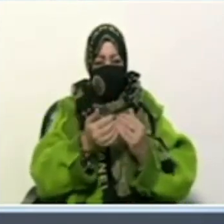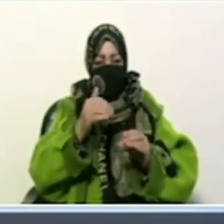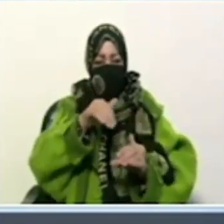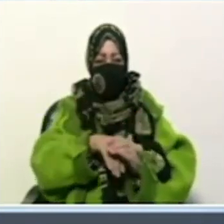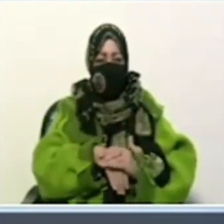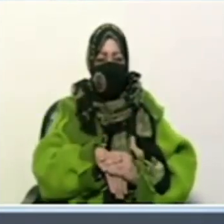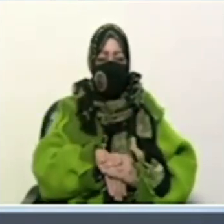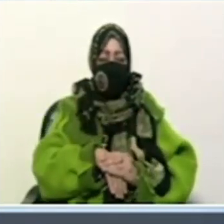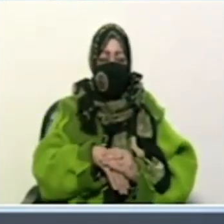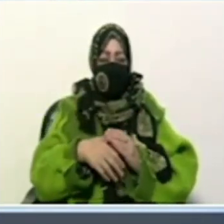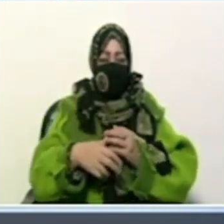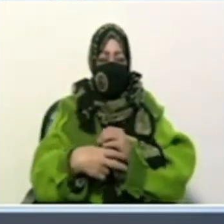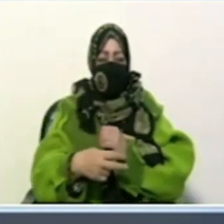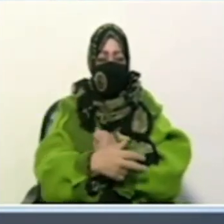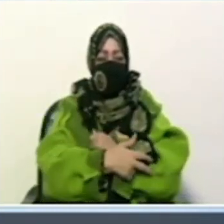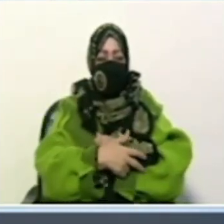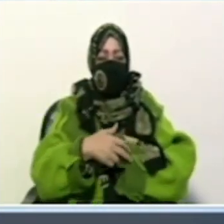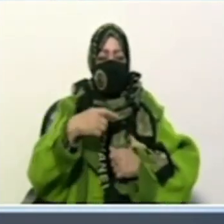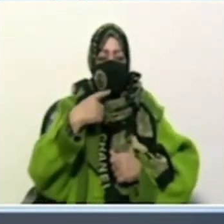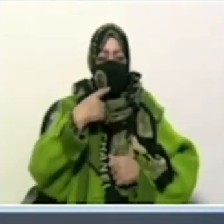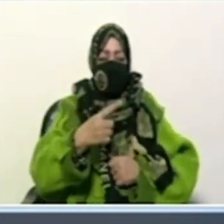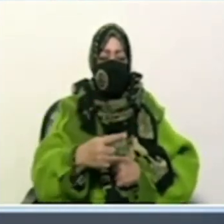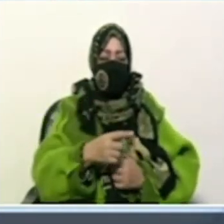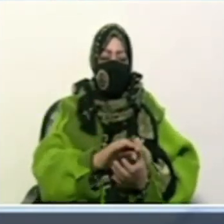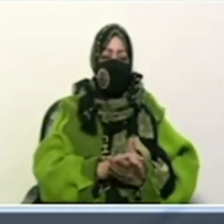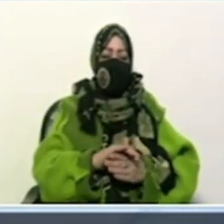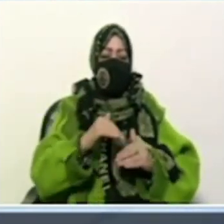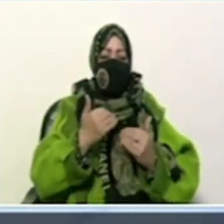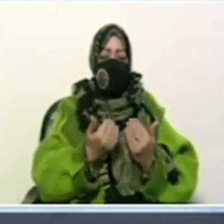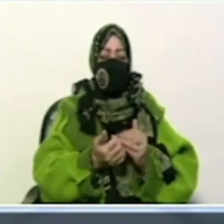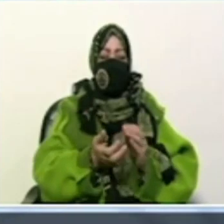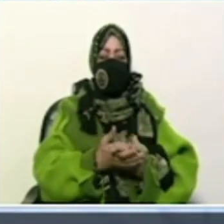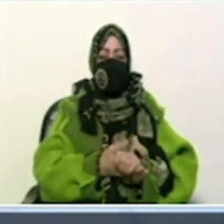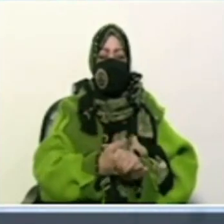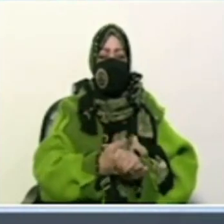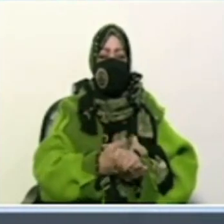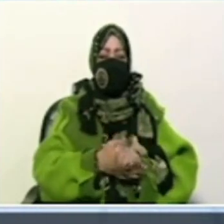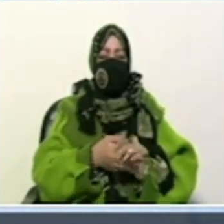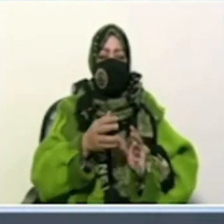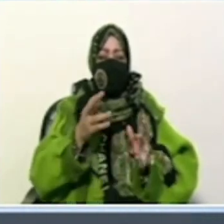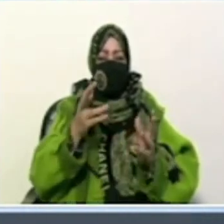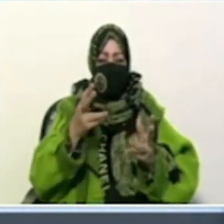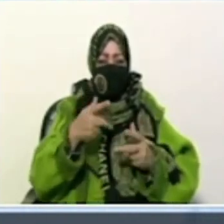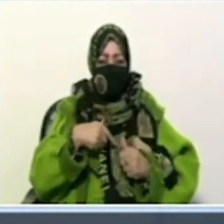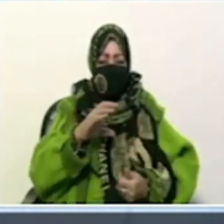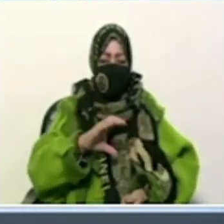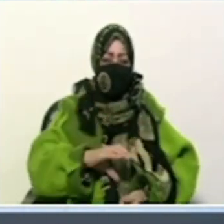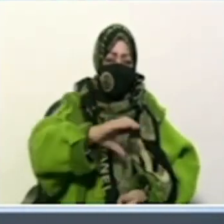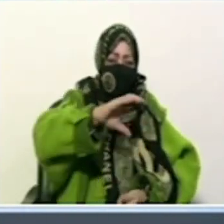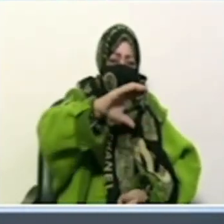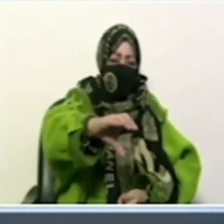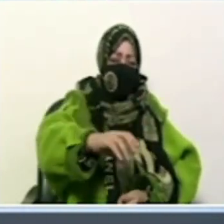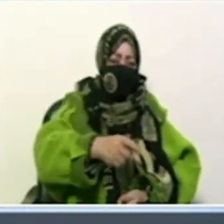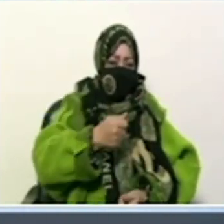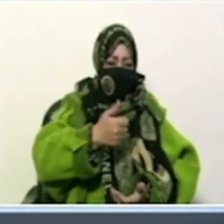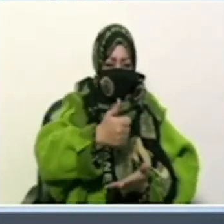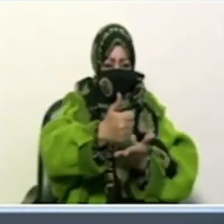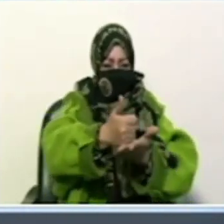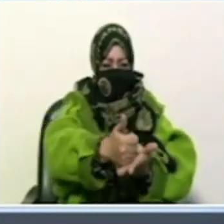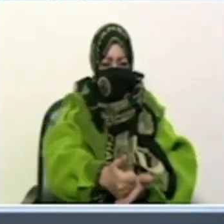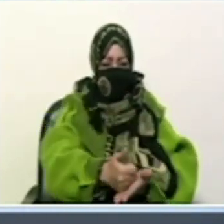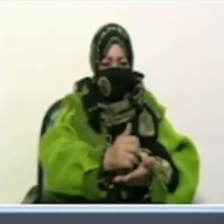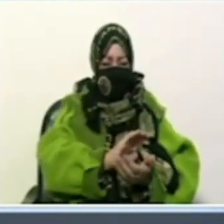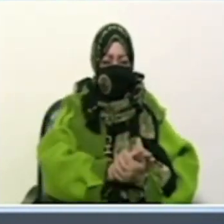هو يعني ملك هذه القيمة الآن، ومجرد ما ملكها يحسب عليها الحول، يستقبل